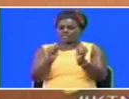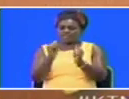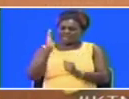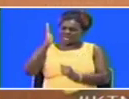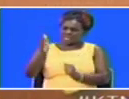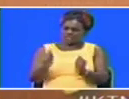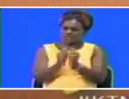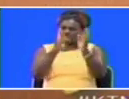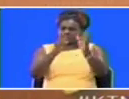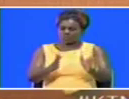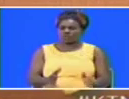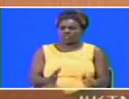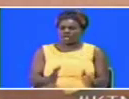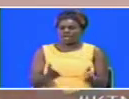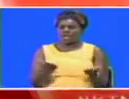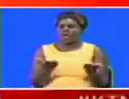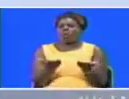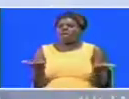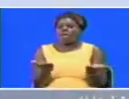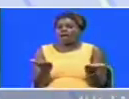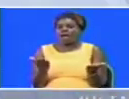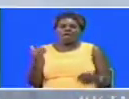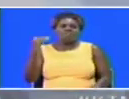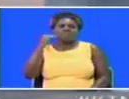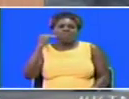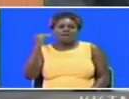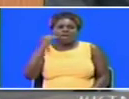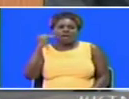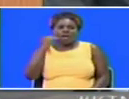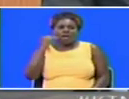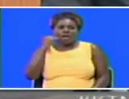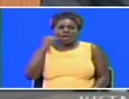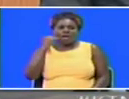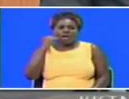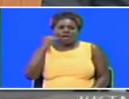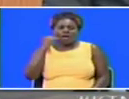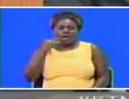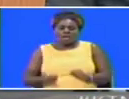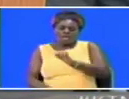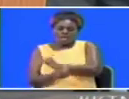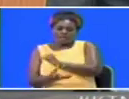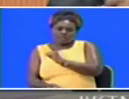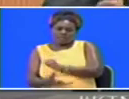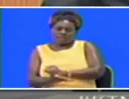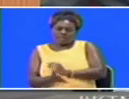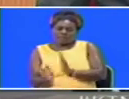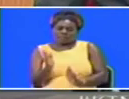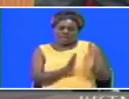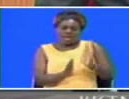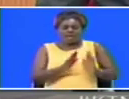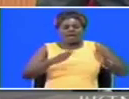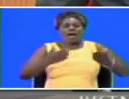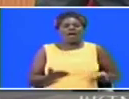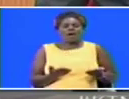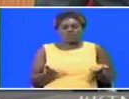mwah habari mwen zangu akiwa Katika kaunti ya siaya kule rashid Ronald kutu arif kusi na shugi hii vile Ambo inyo